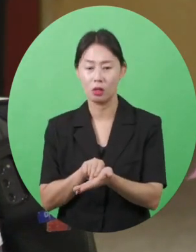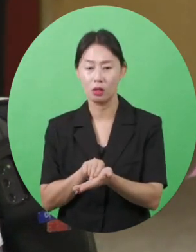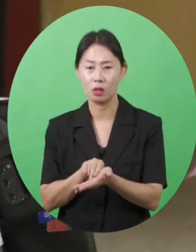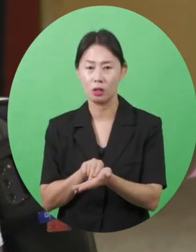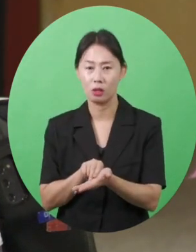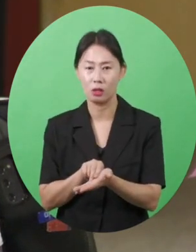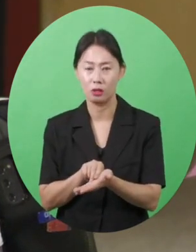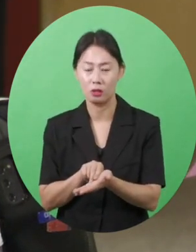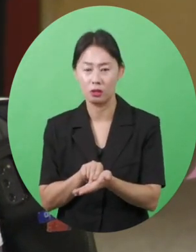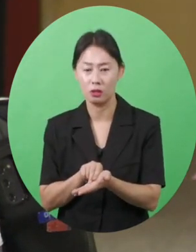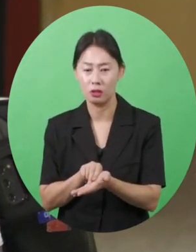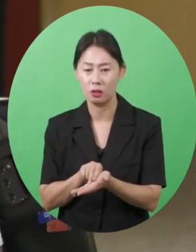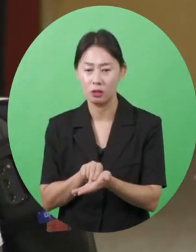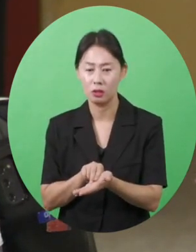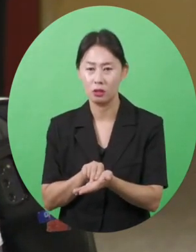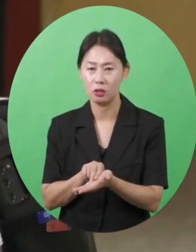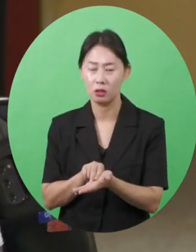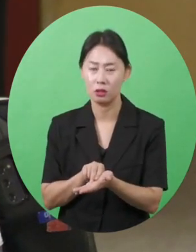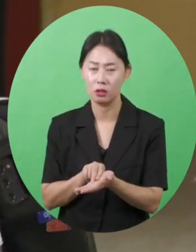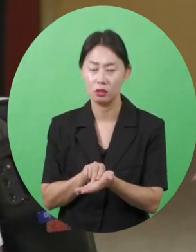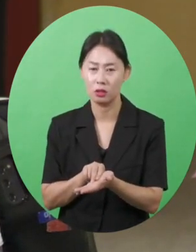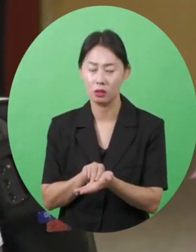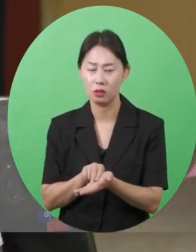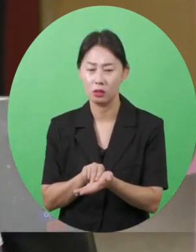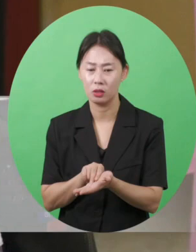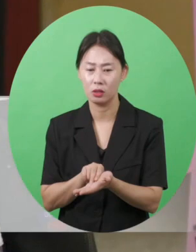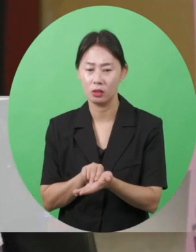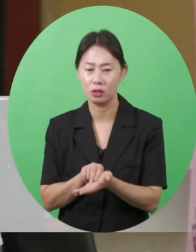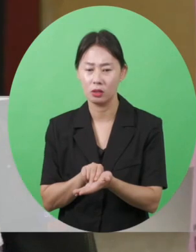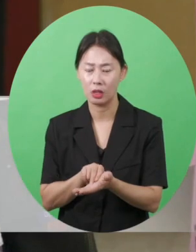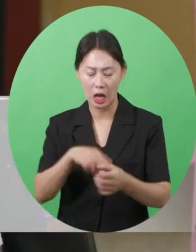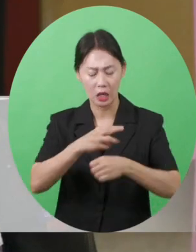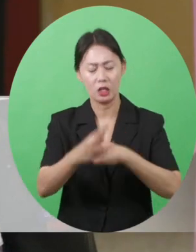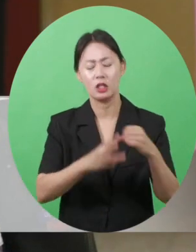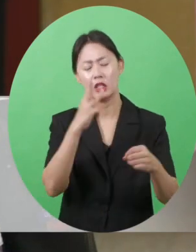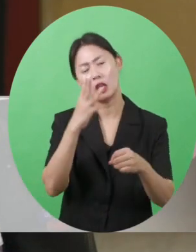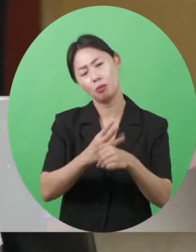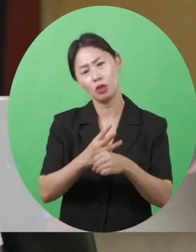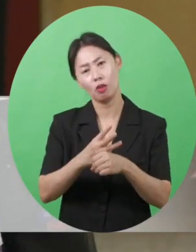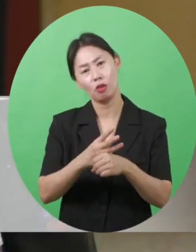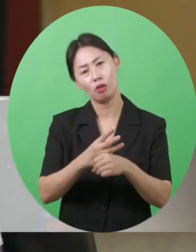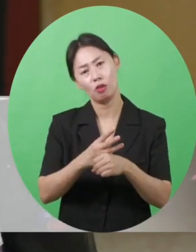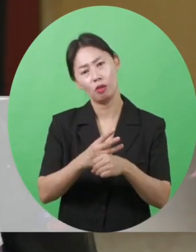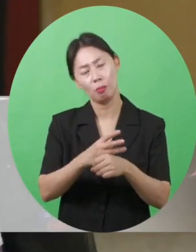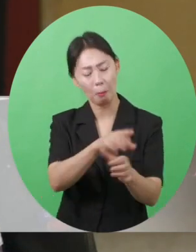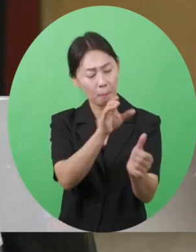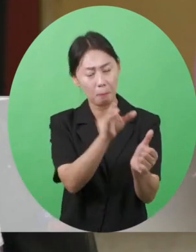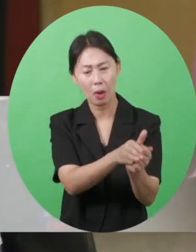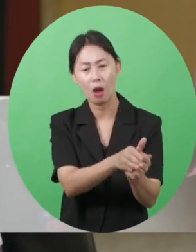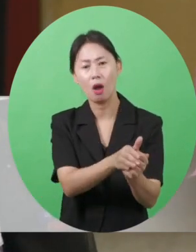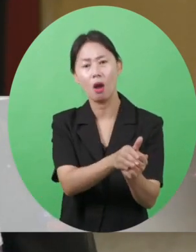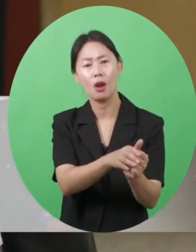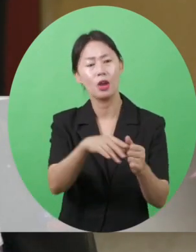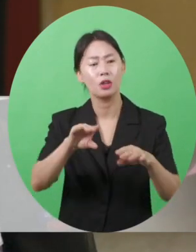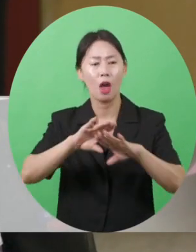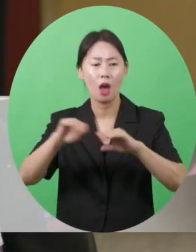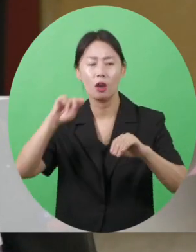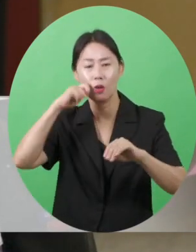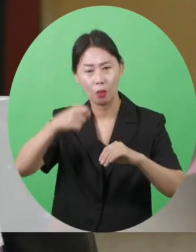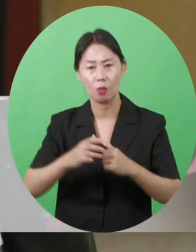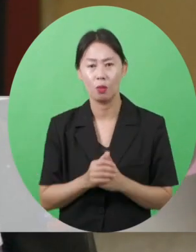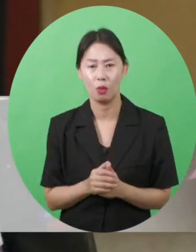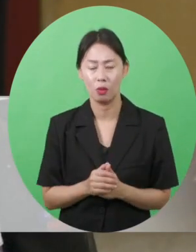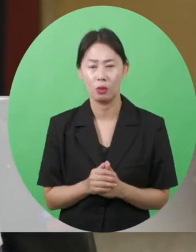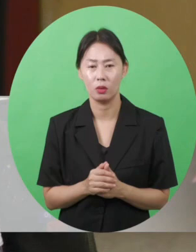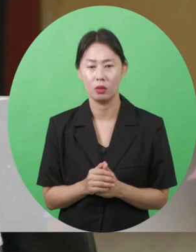어떻게 보면은 이 3년 위탁 기간 안에서 해결하기는 참